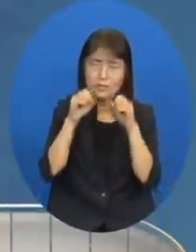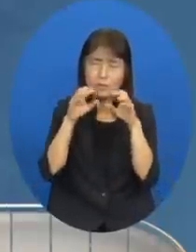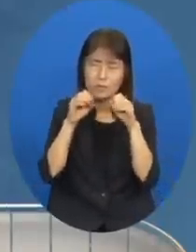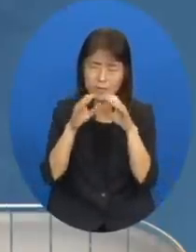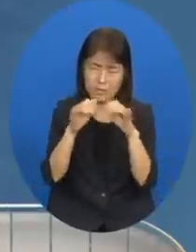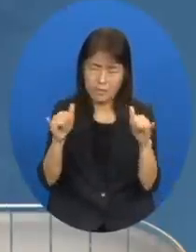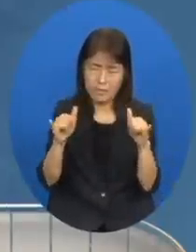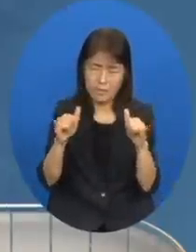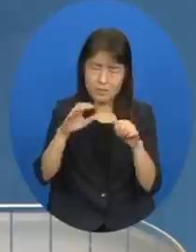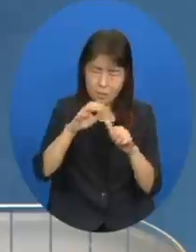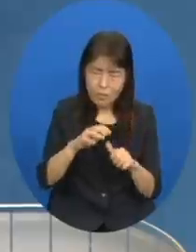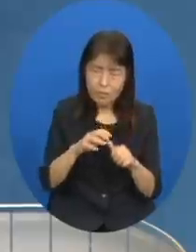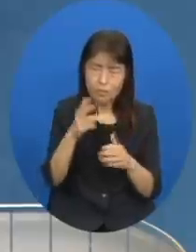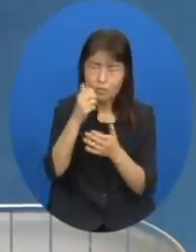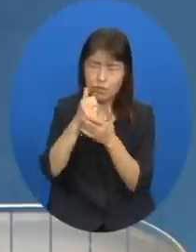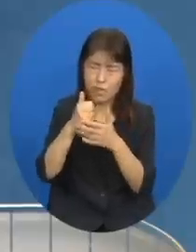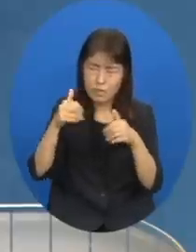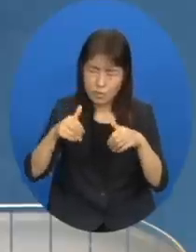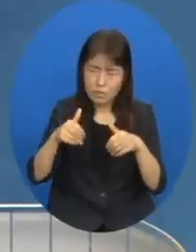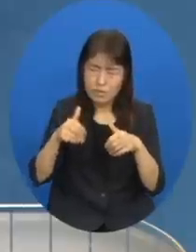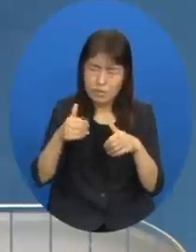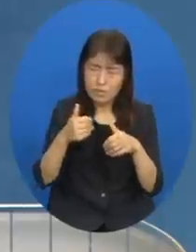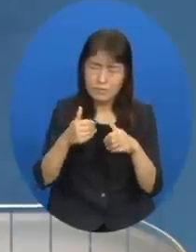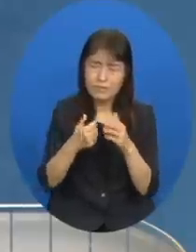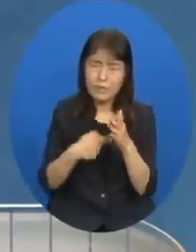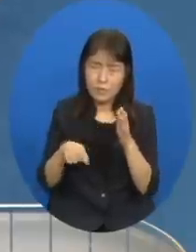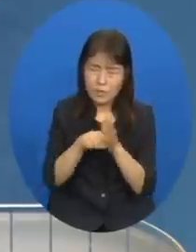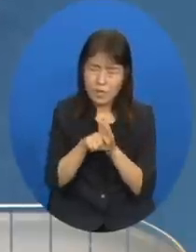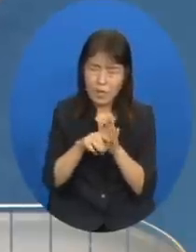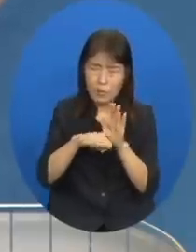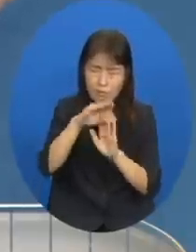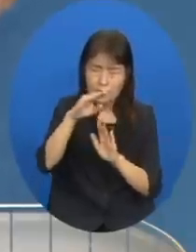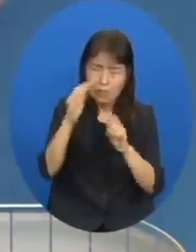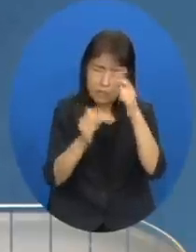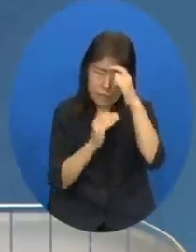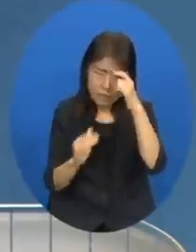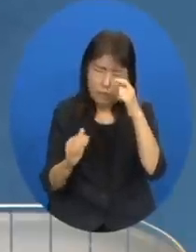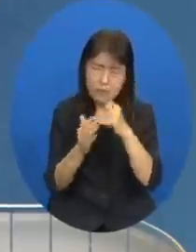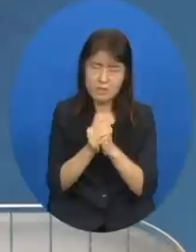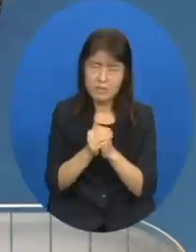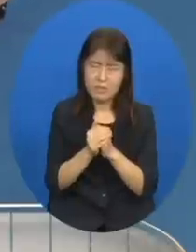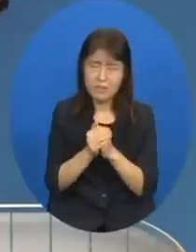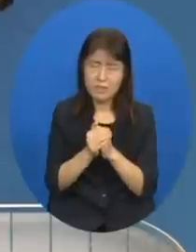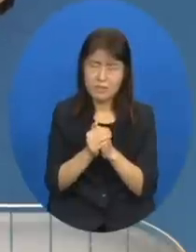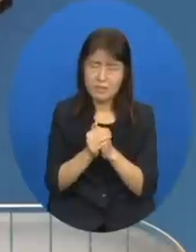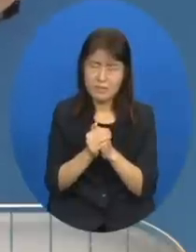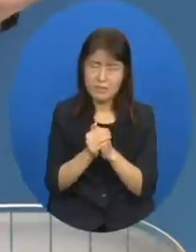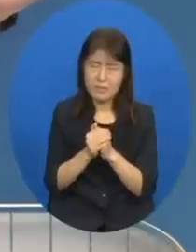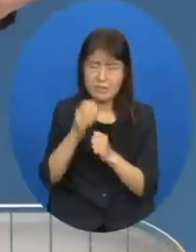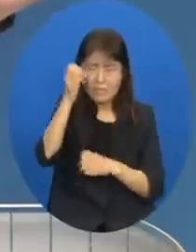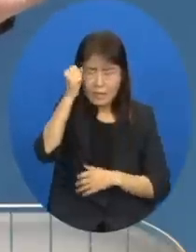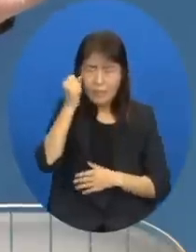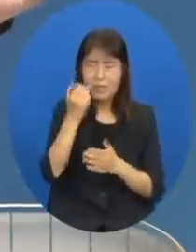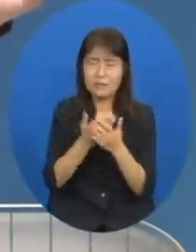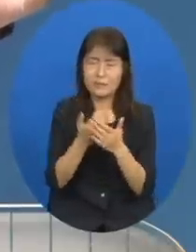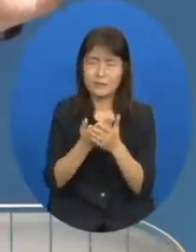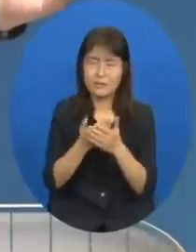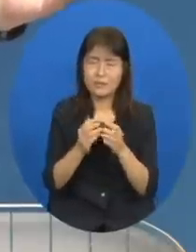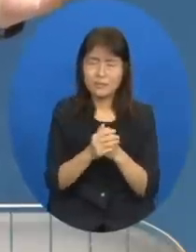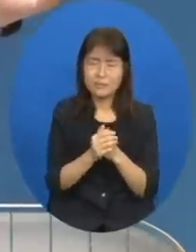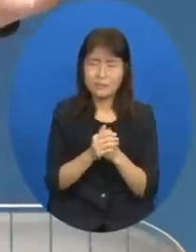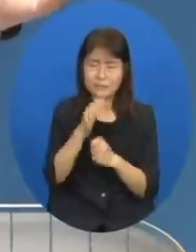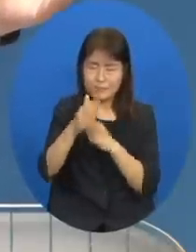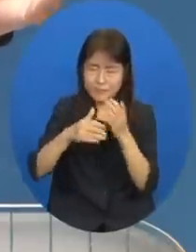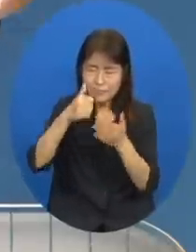또 억류돼 있는 주의 종들과 북한에 있는 사랑하는 성도들 그리고 동포들을 기억해 주소서